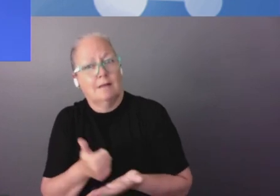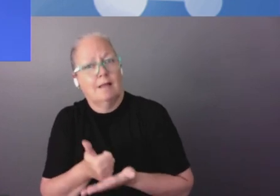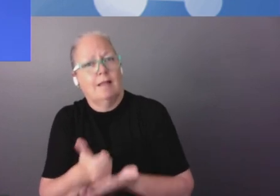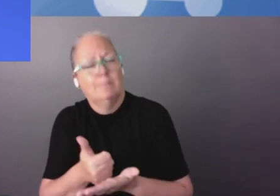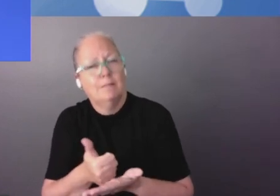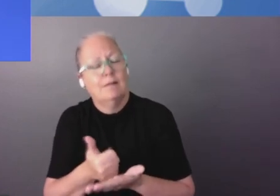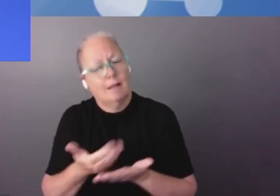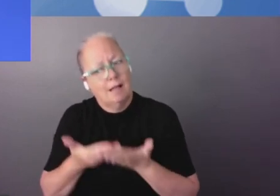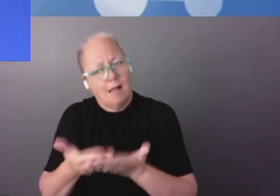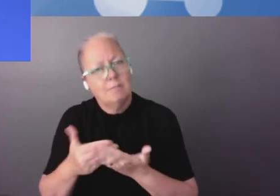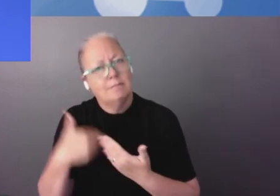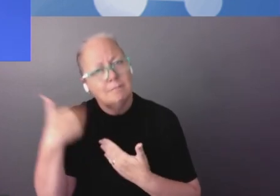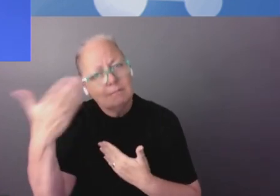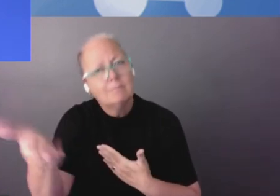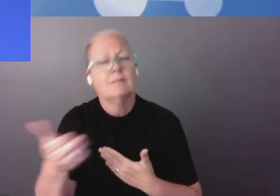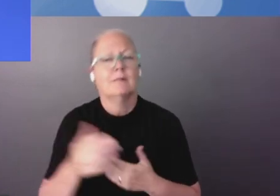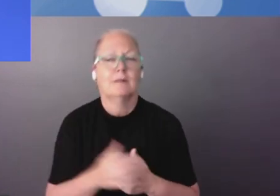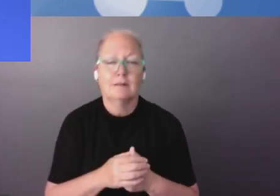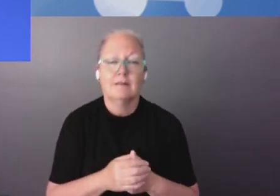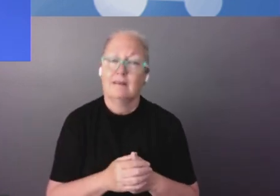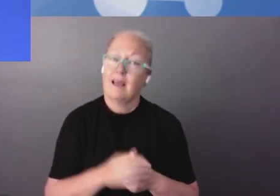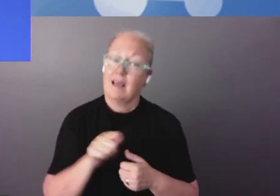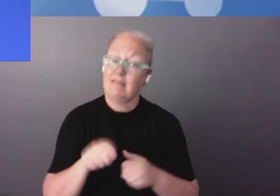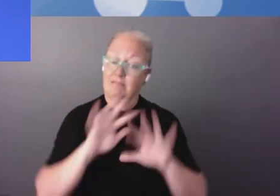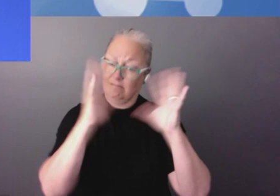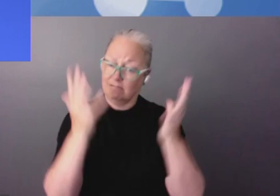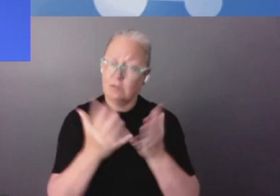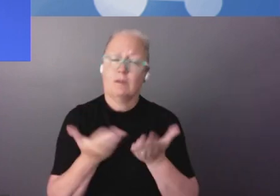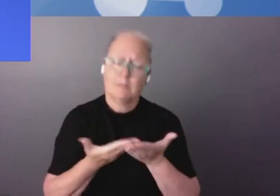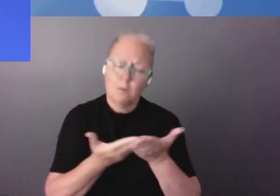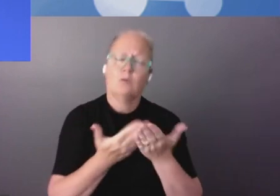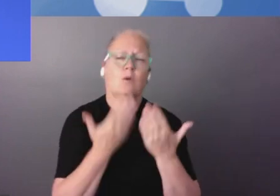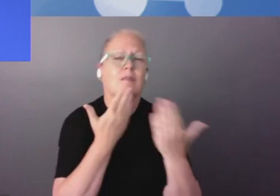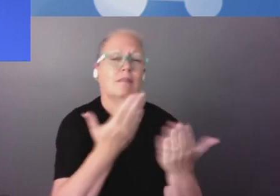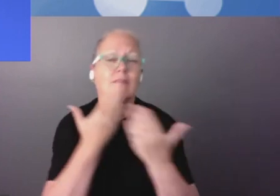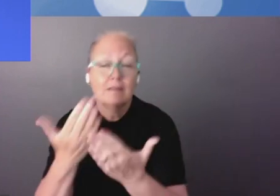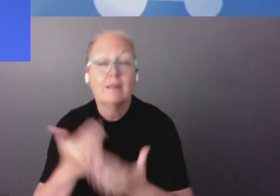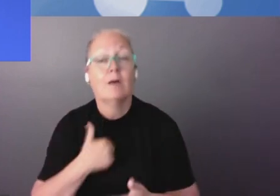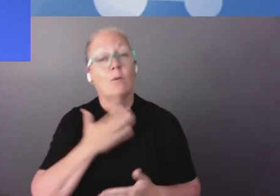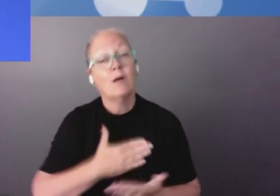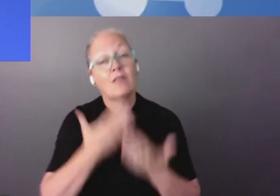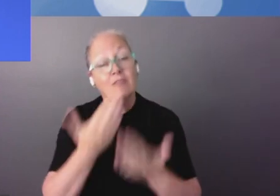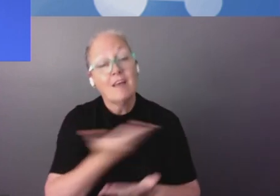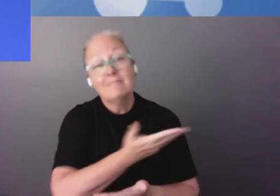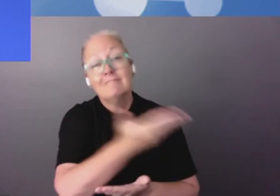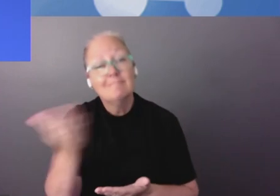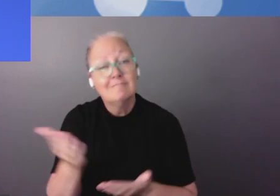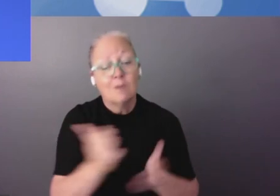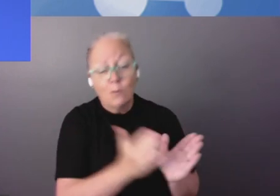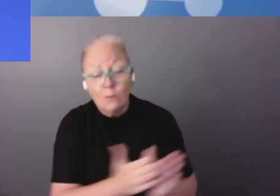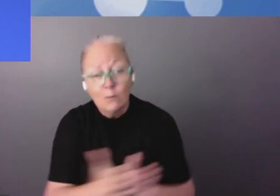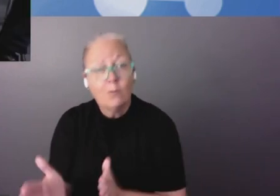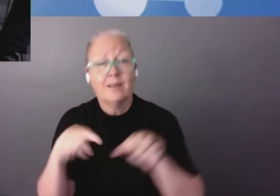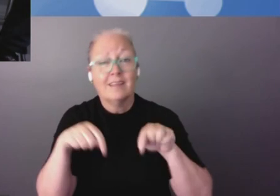świata. Dziękuję bardzo organizatorom, dziękuję panu zastępcy sekretarza